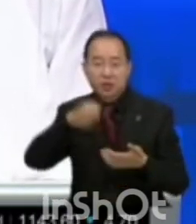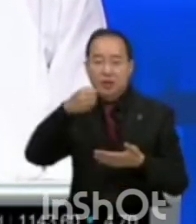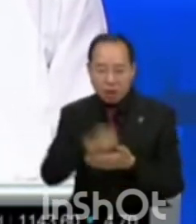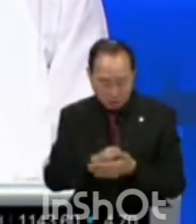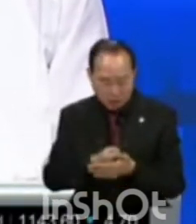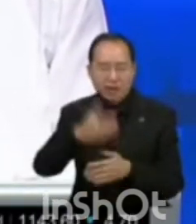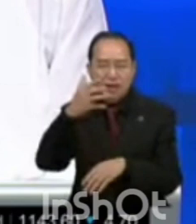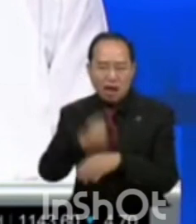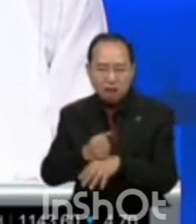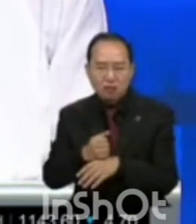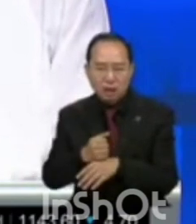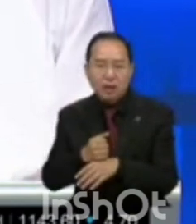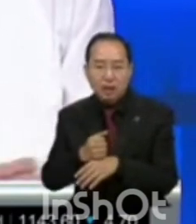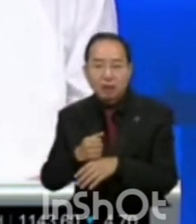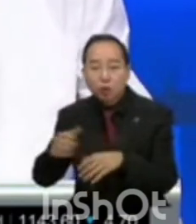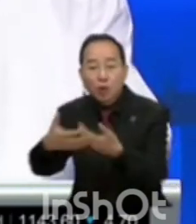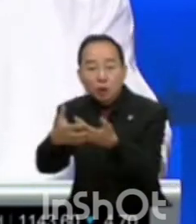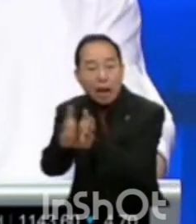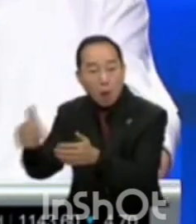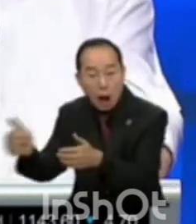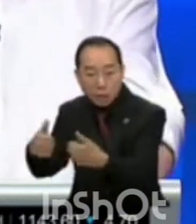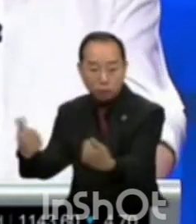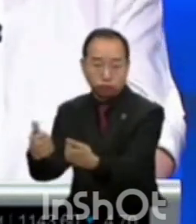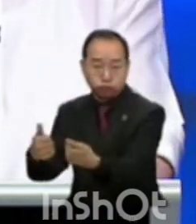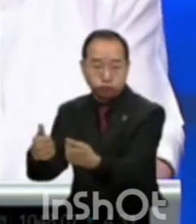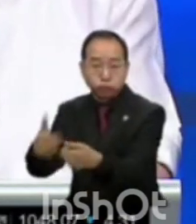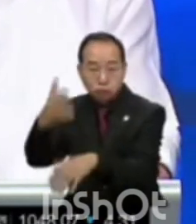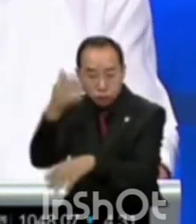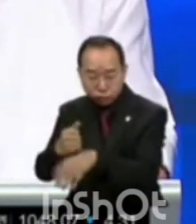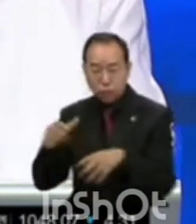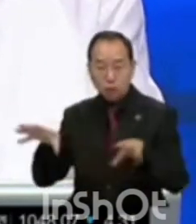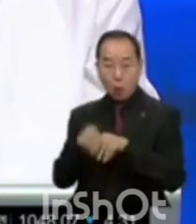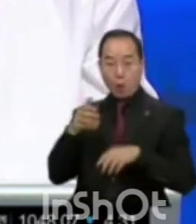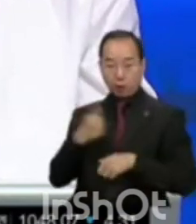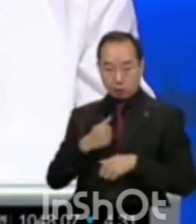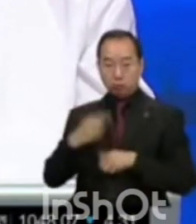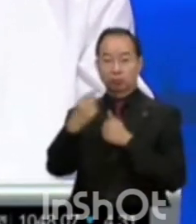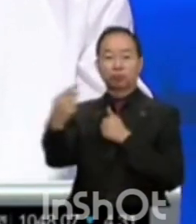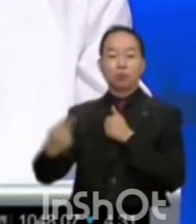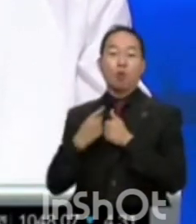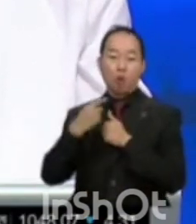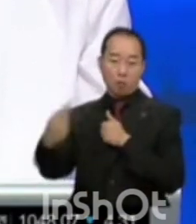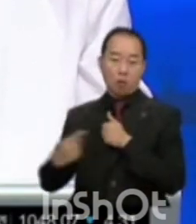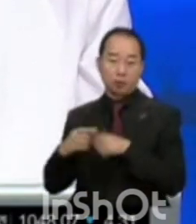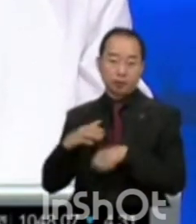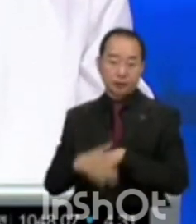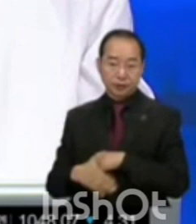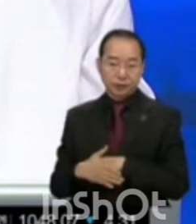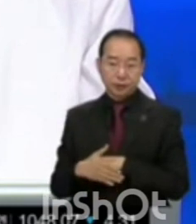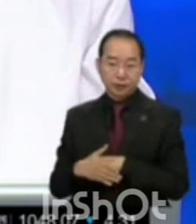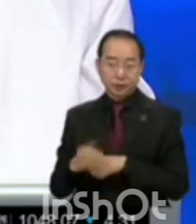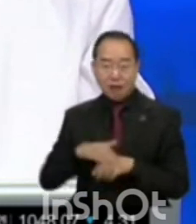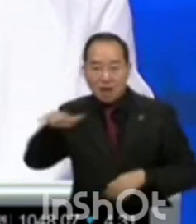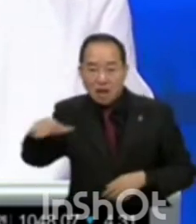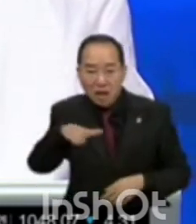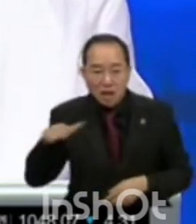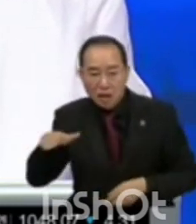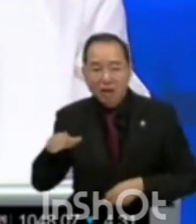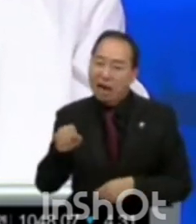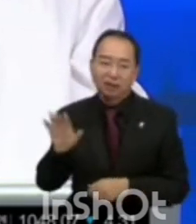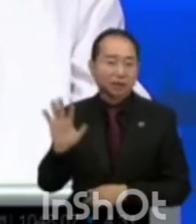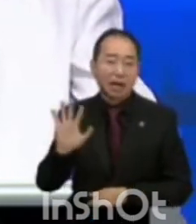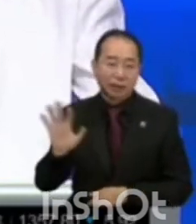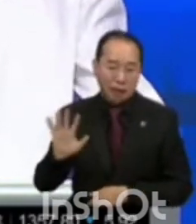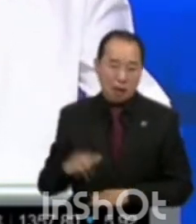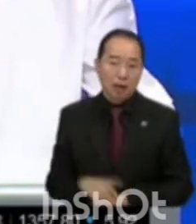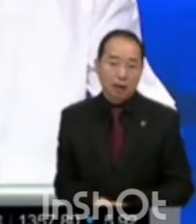나중에 보고받는 것이 일반적입니다. 그 당시에 저는 그런 깊은 문제의식을 가지고 그것을 사후보고를 받았던